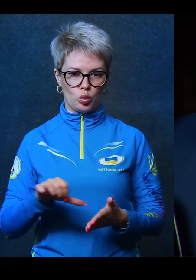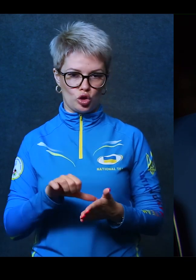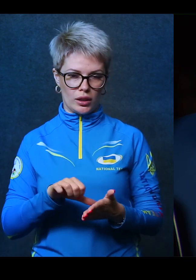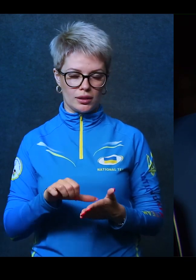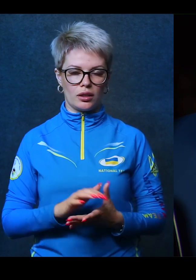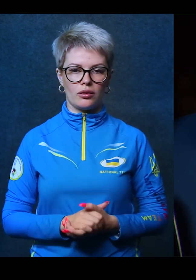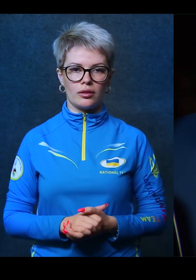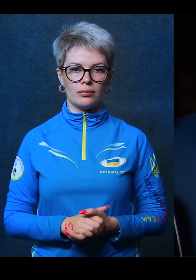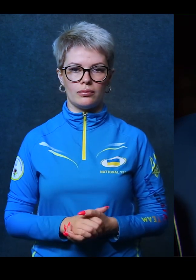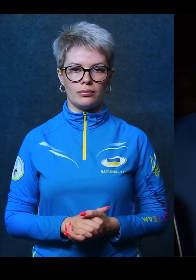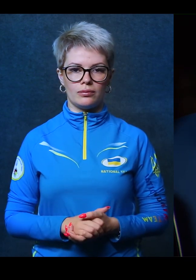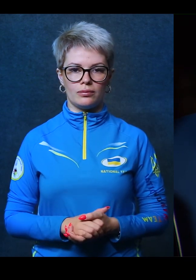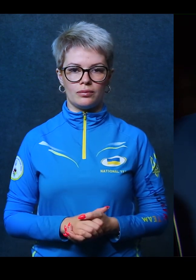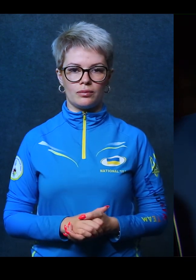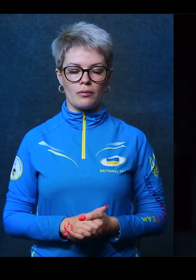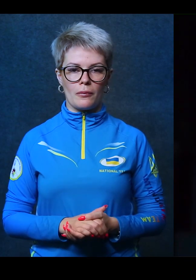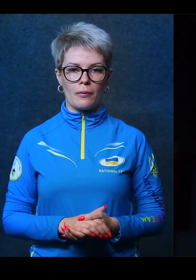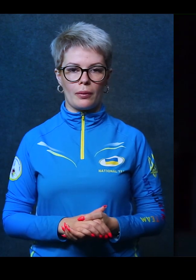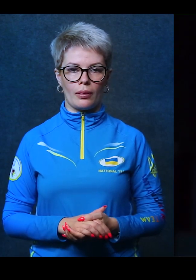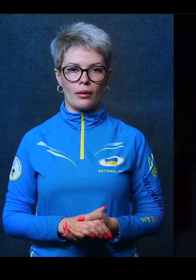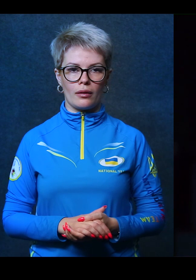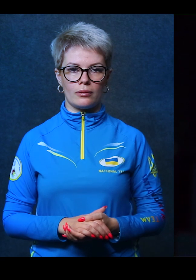учасників фінальної спартакіади.